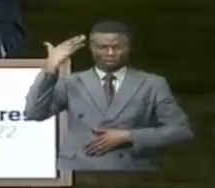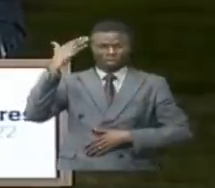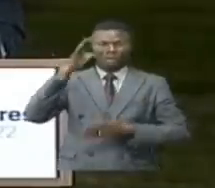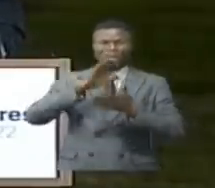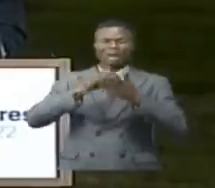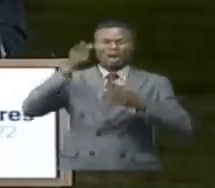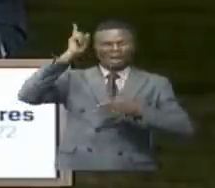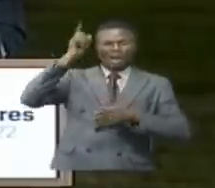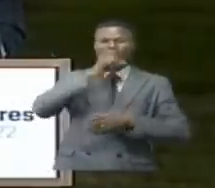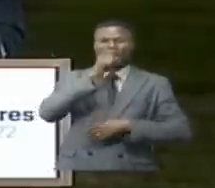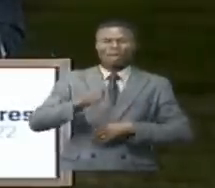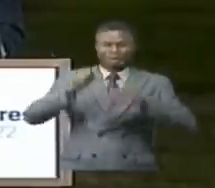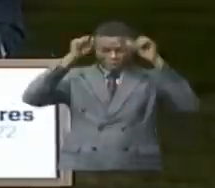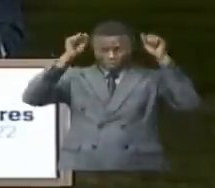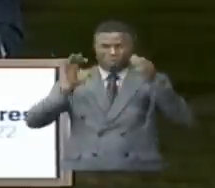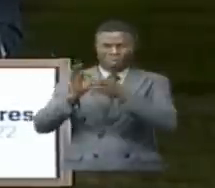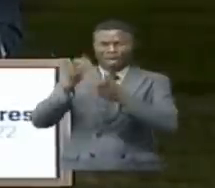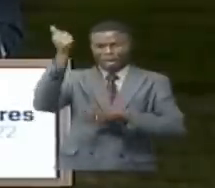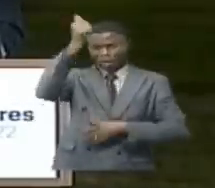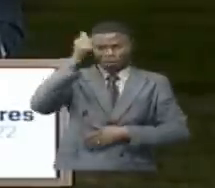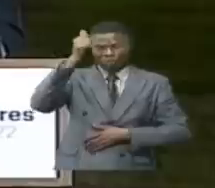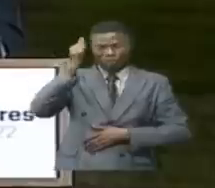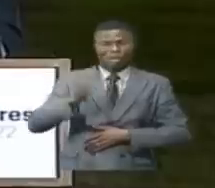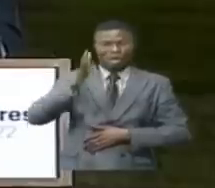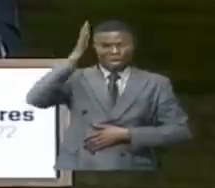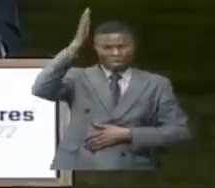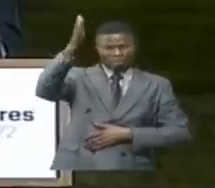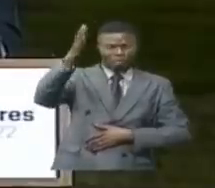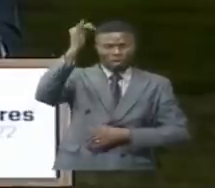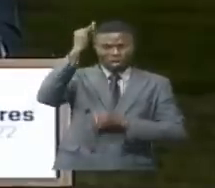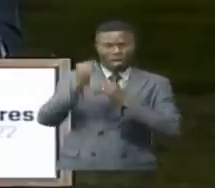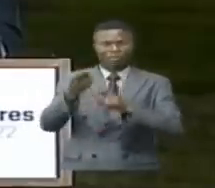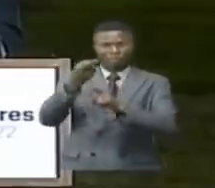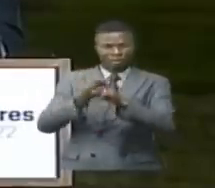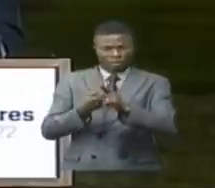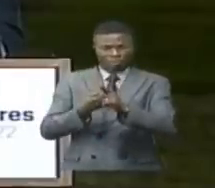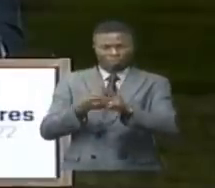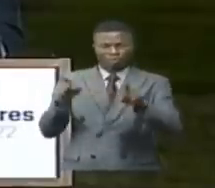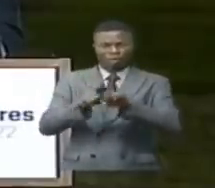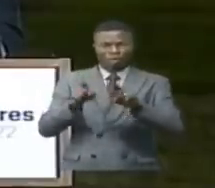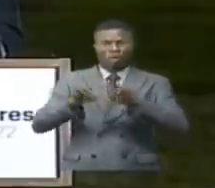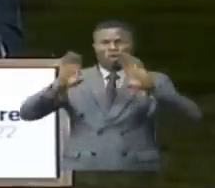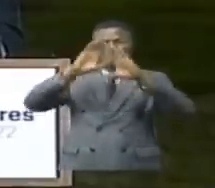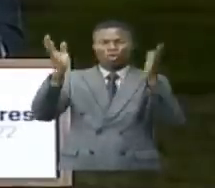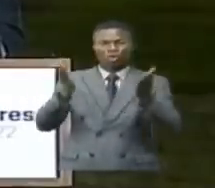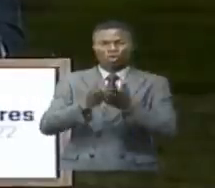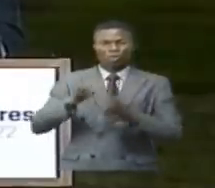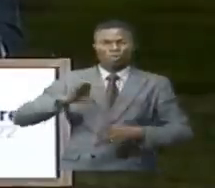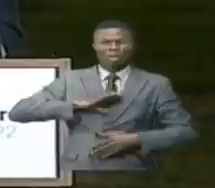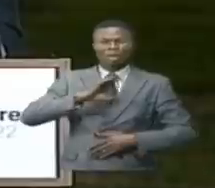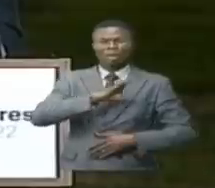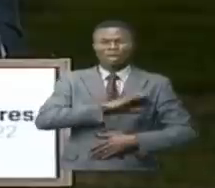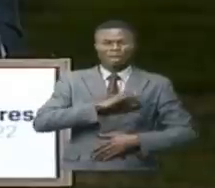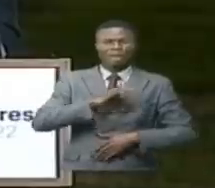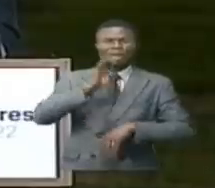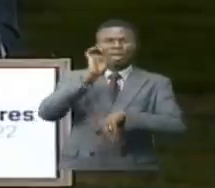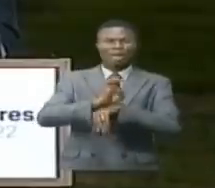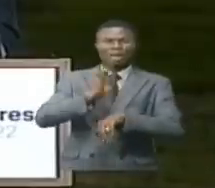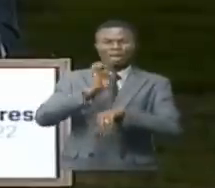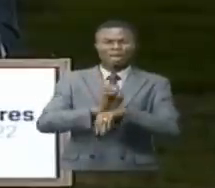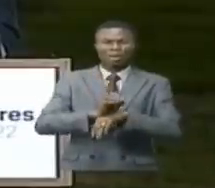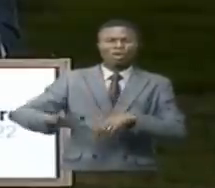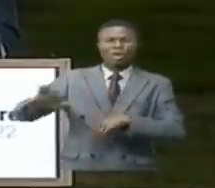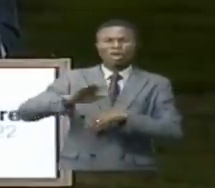l'Union africaine et celle qui sera assurée à la fin de ces mois à la tête de la communauté économique des États de l'Afrique